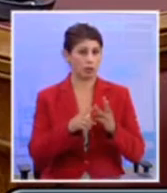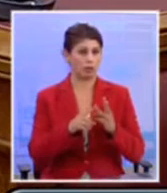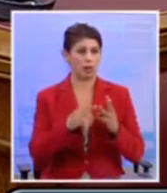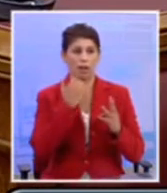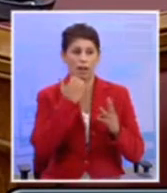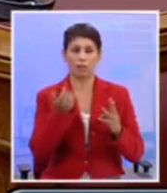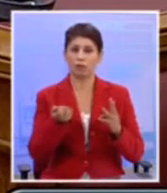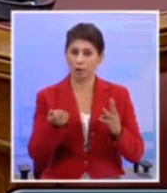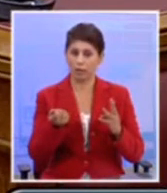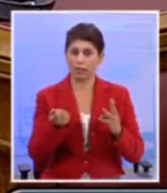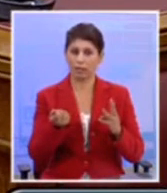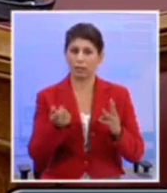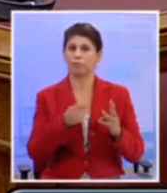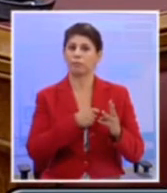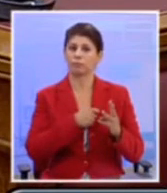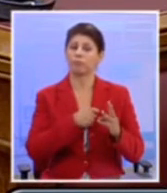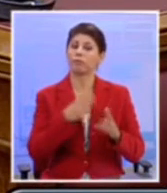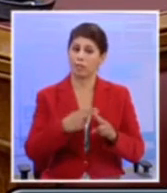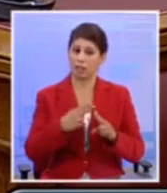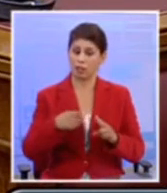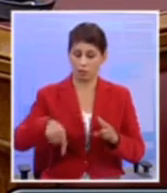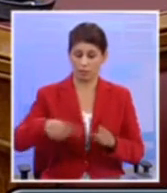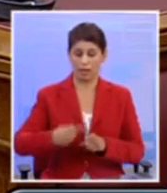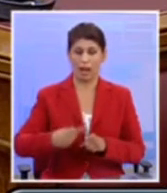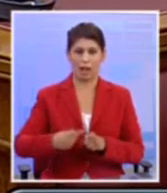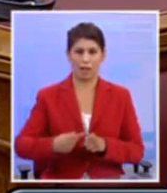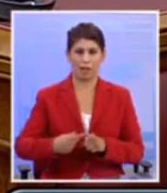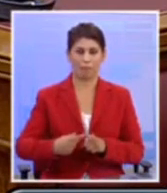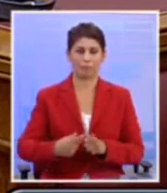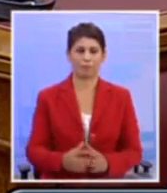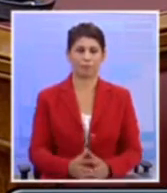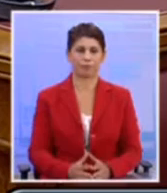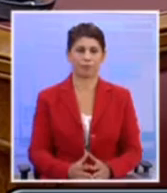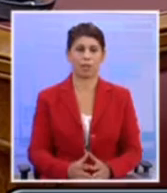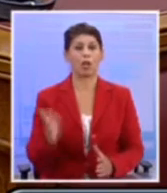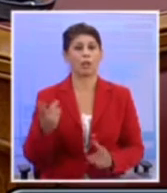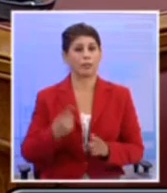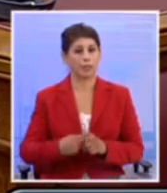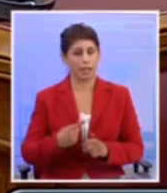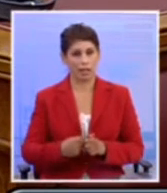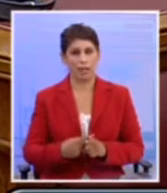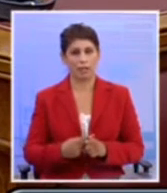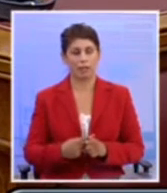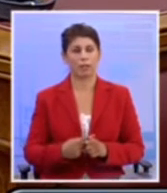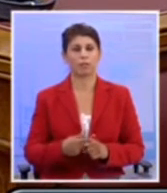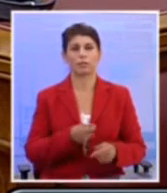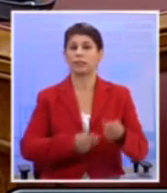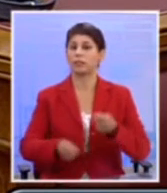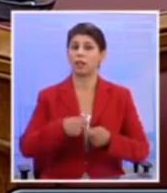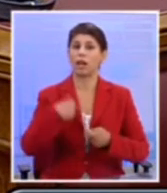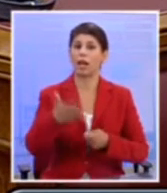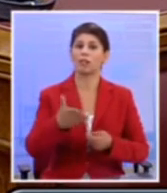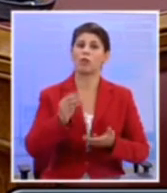λάθος που έγινε είναι ότι εκτιμήθηκε και κυρίως από, από την ελληνική πλευρά ότι η Ελλάδα θα επανενταχθεί στις αγορές για